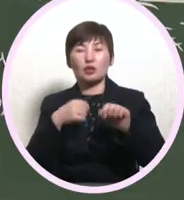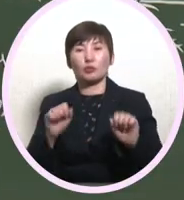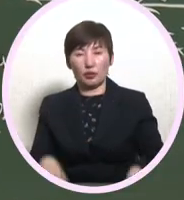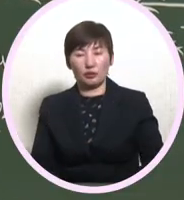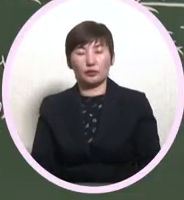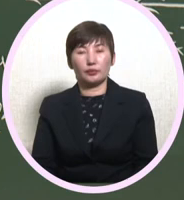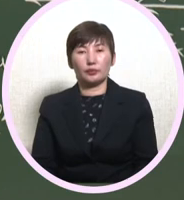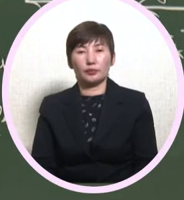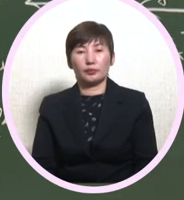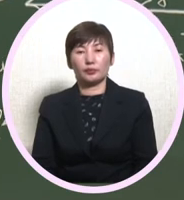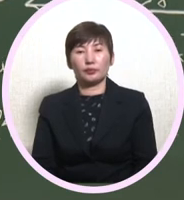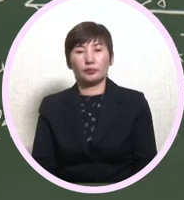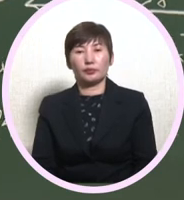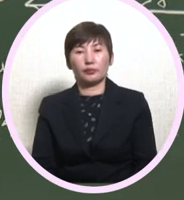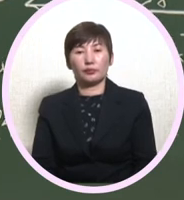тэгэхээр